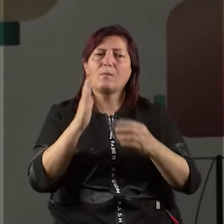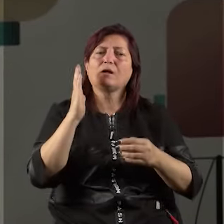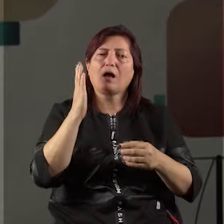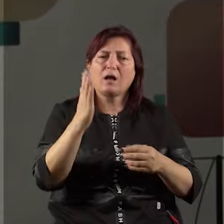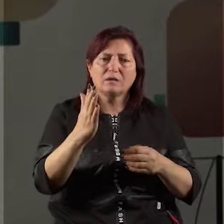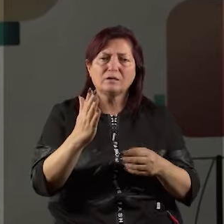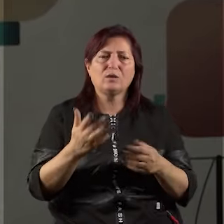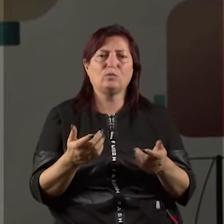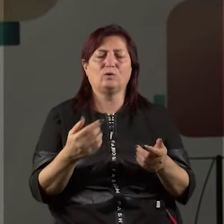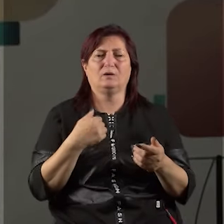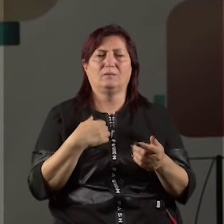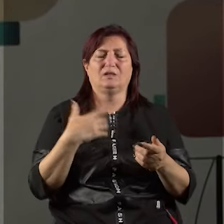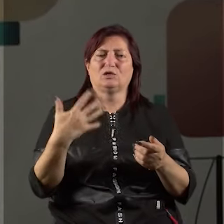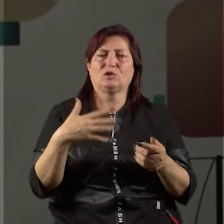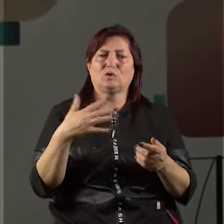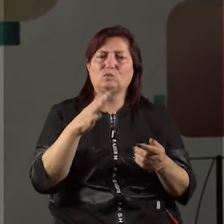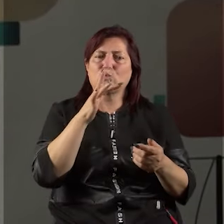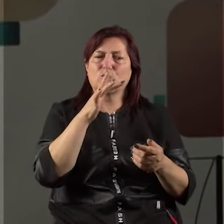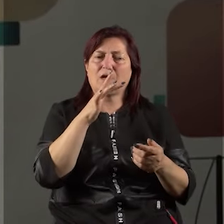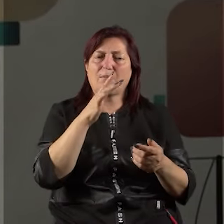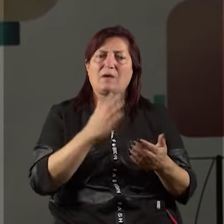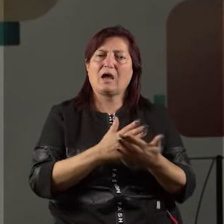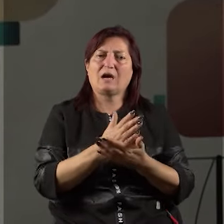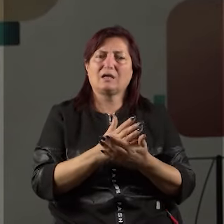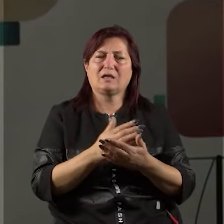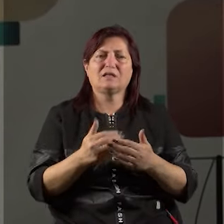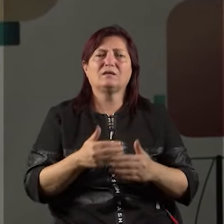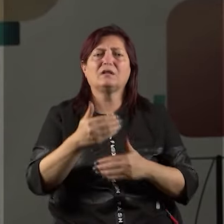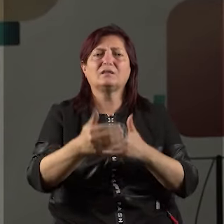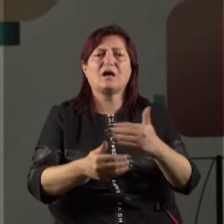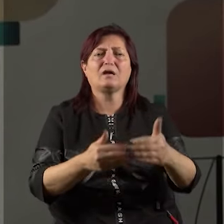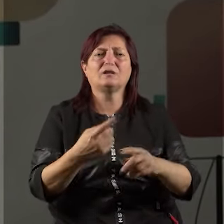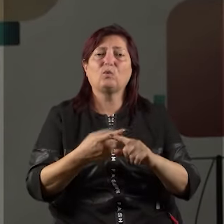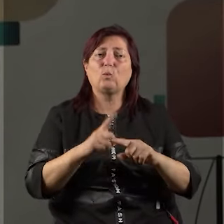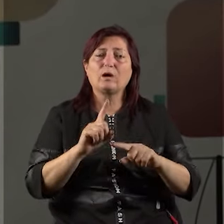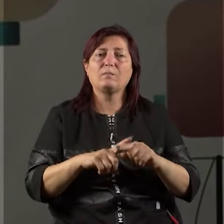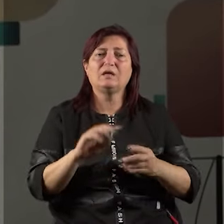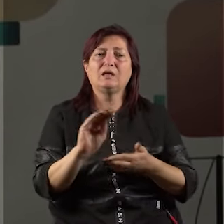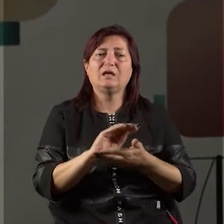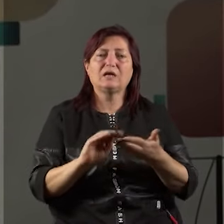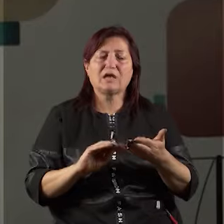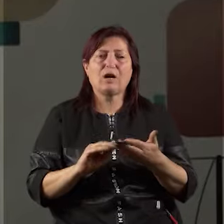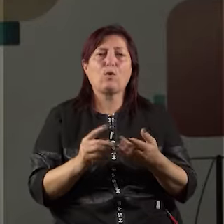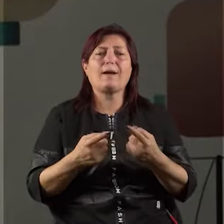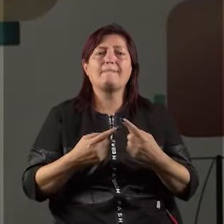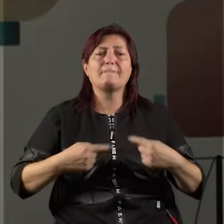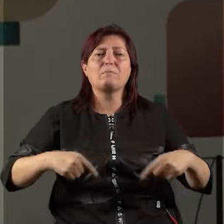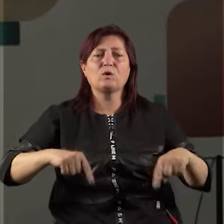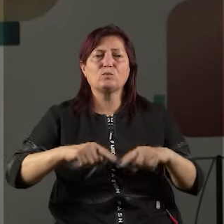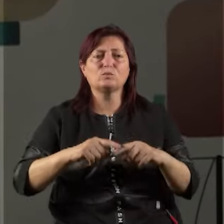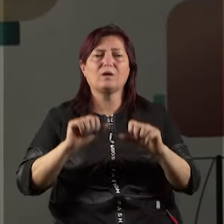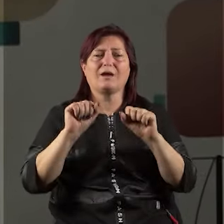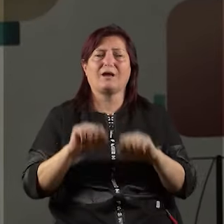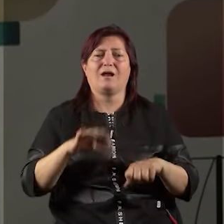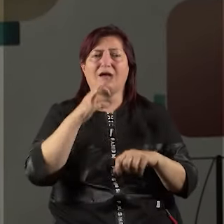գրողների միության 90-ամյակին ընթառաջ, ուրեմն գրողների միությունը իր կարելի